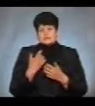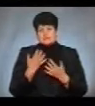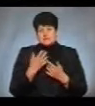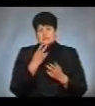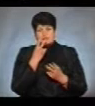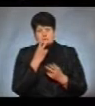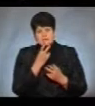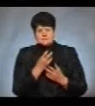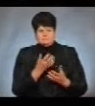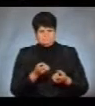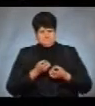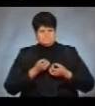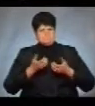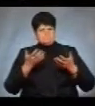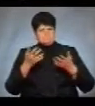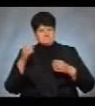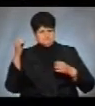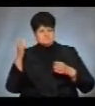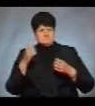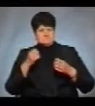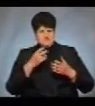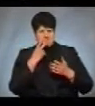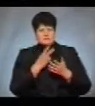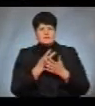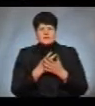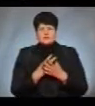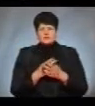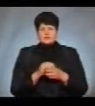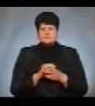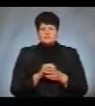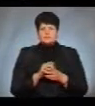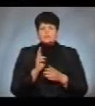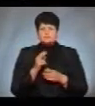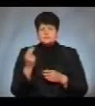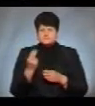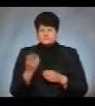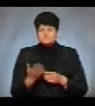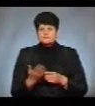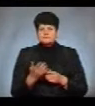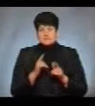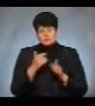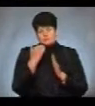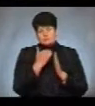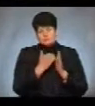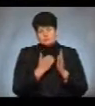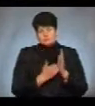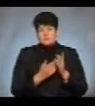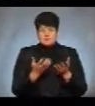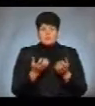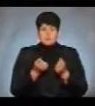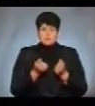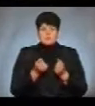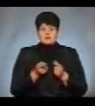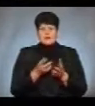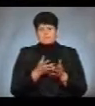воно виражає саме цю свою школу, свою стилістику. І згідно цих критерій і береться на облік.